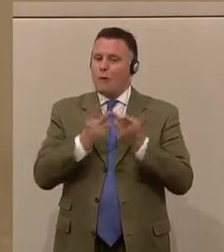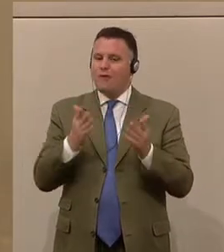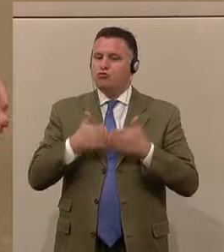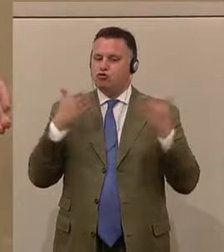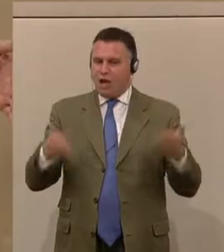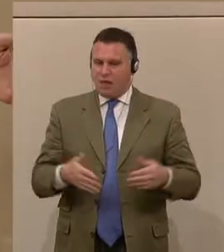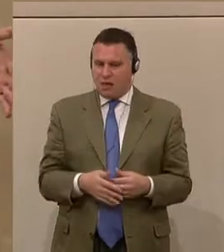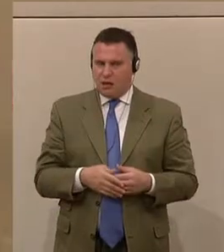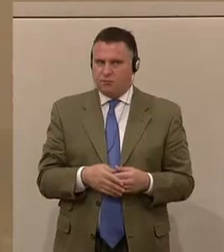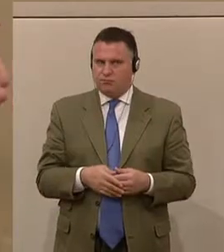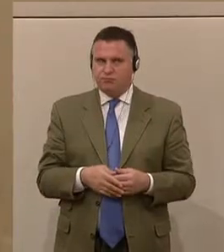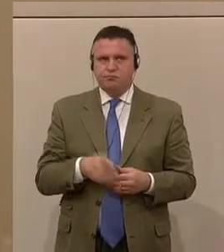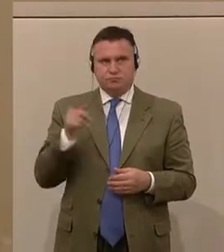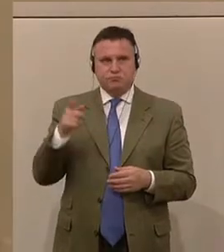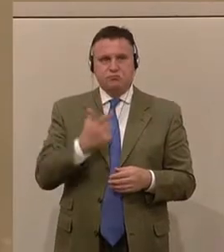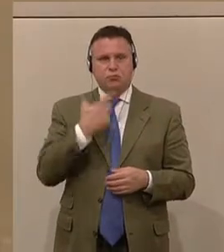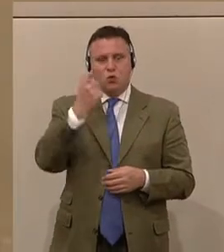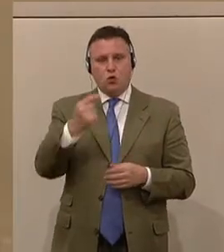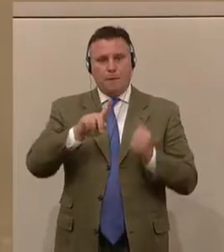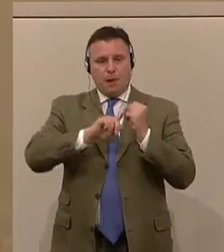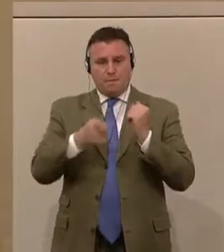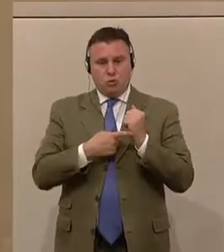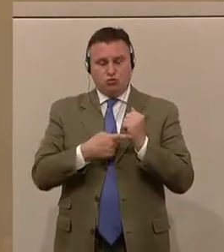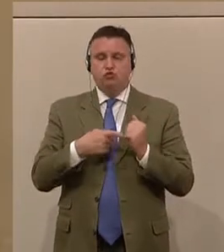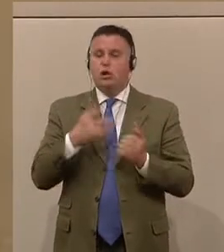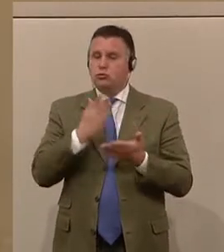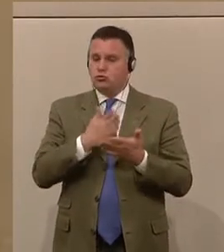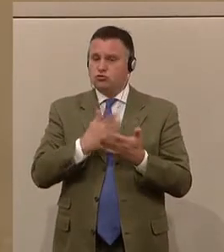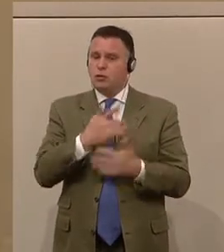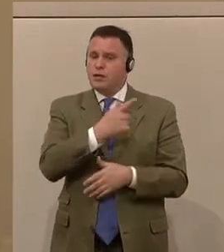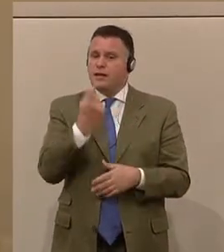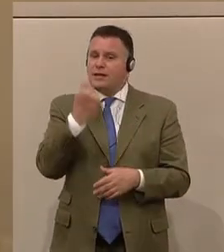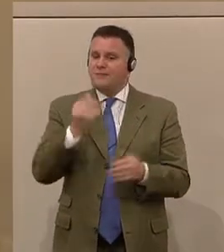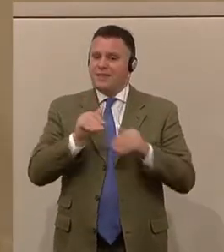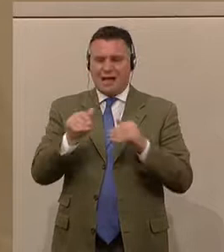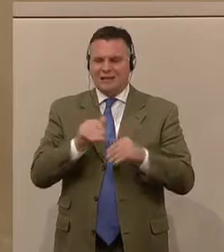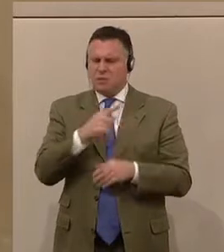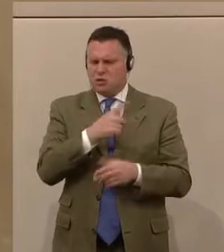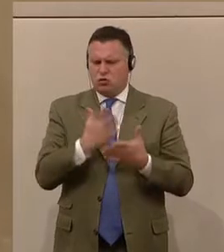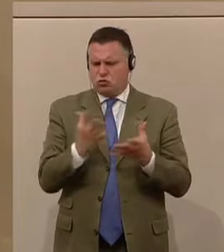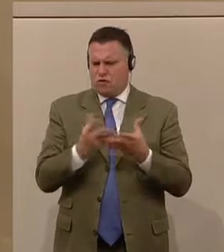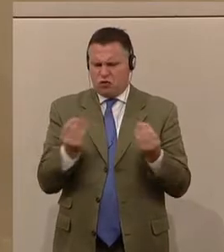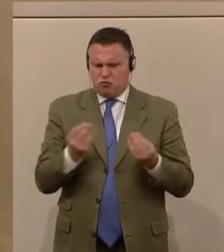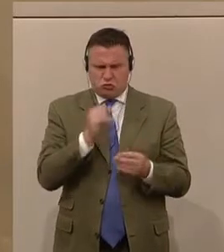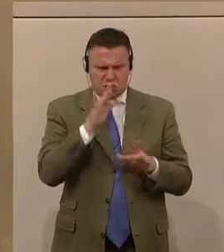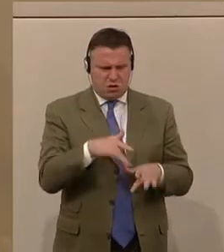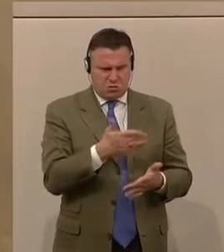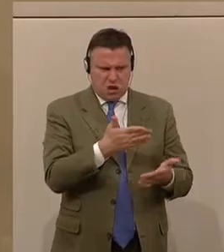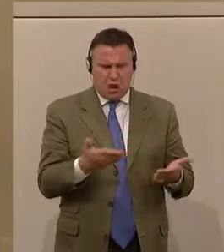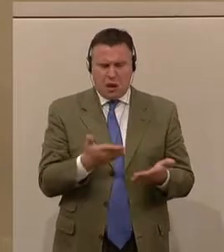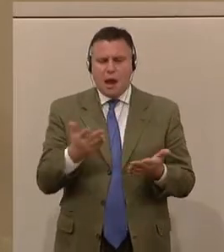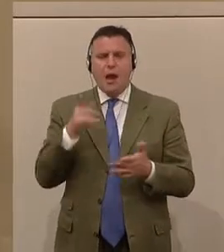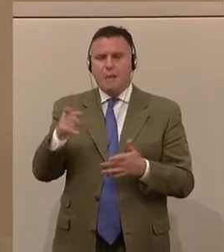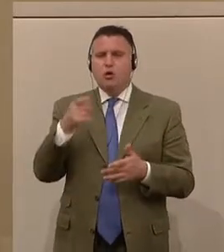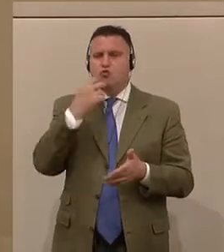Und jetzt haben Sie sich in diesem Doppelbudget das Ziel gesetzt, der Herr Finanzminister ist jetzt nicht mehr da, aber bei den